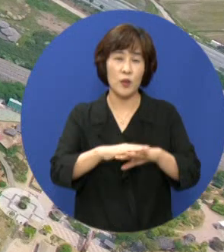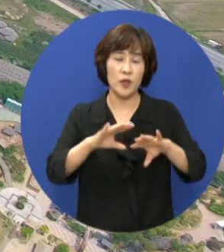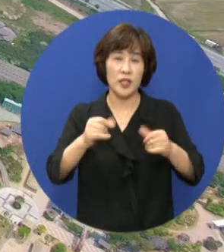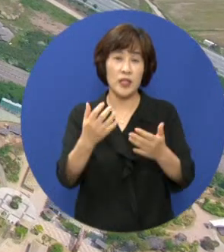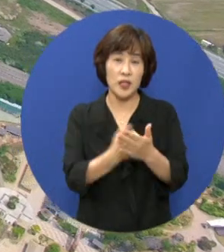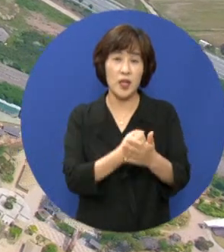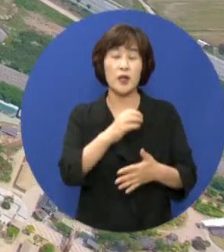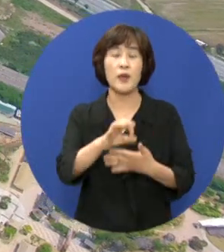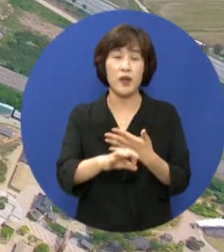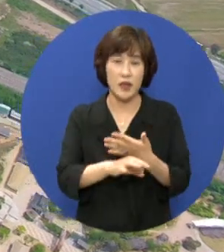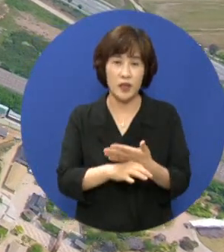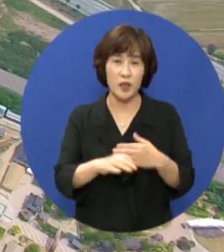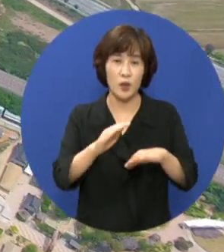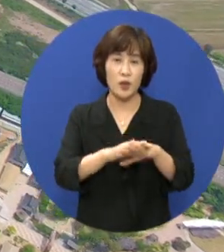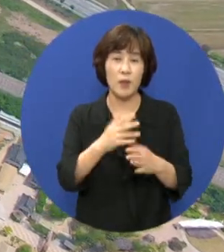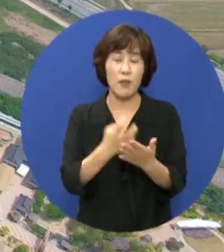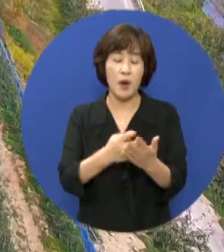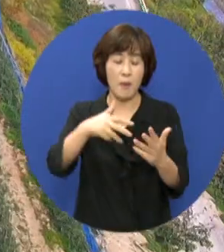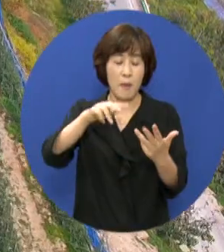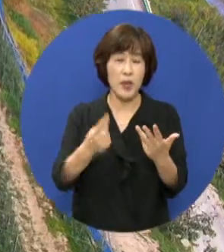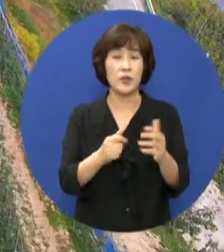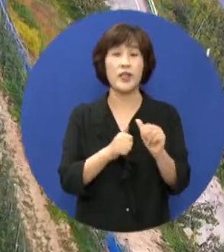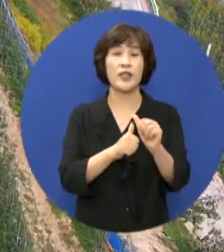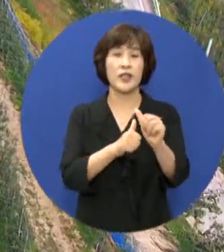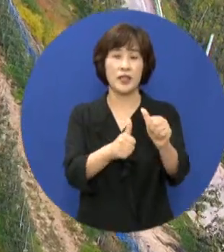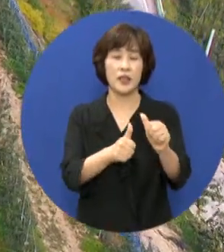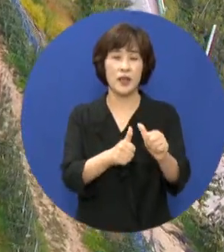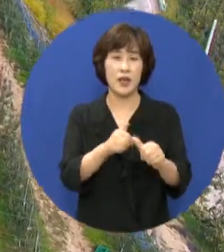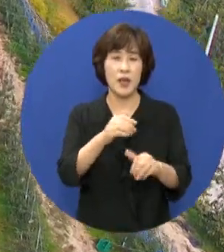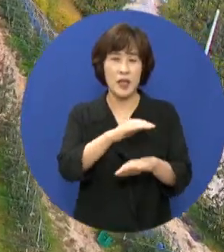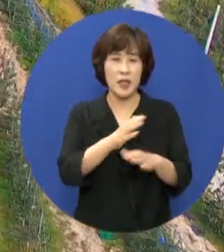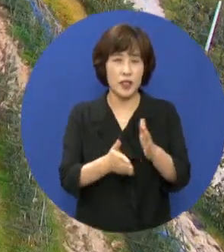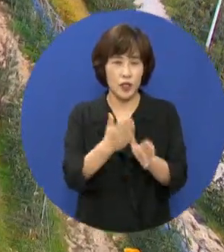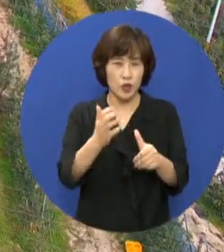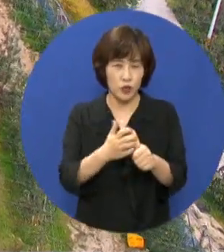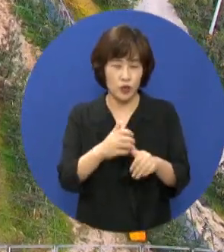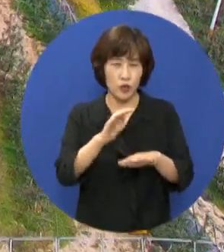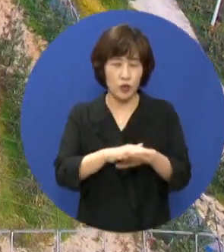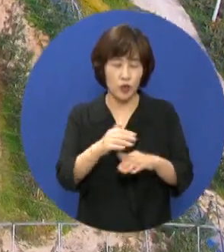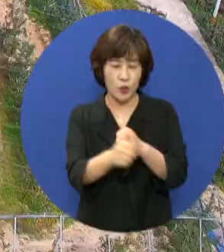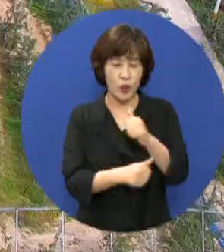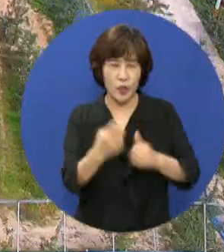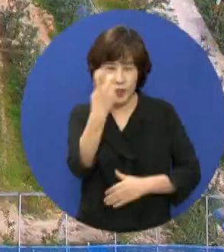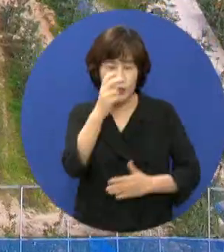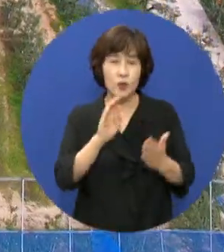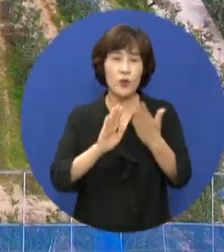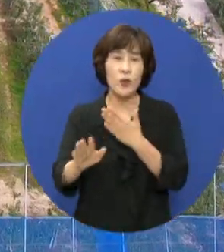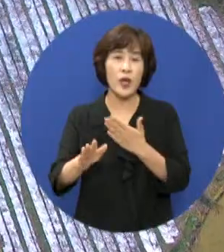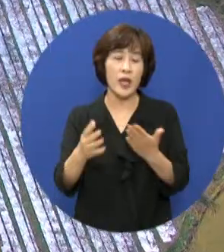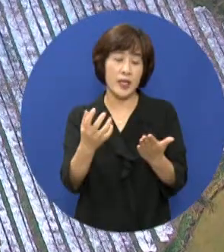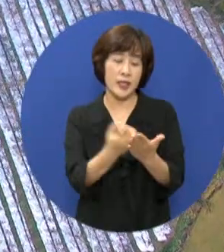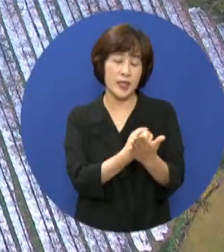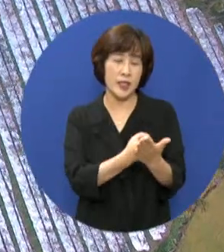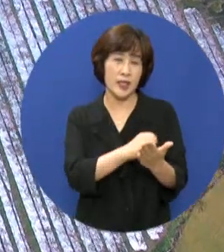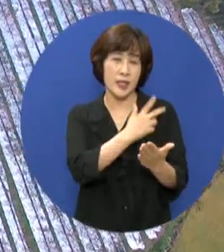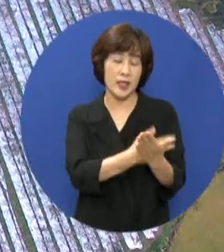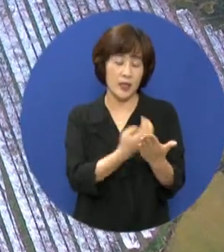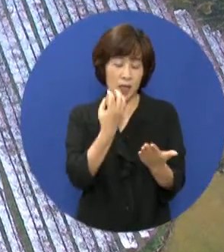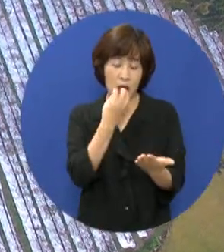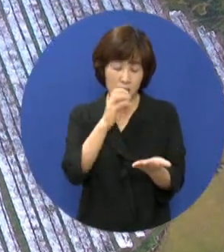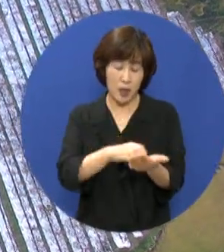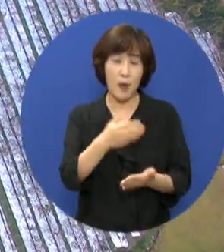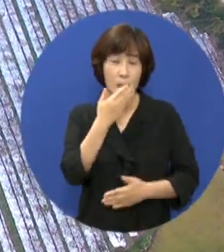취득하려는 사람은 농지법 제 8조에 따라 해당 시군의 농지 위원회 심의를 거쳐야 취득 자격 증명을 받을 수